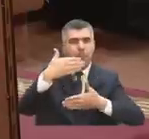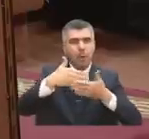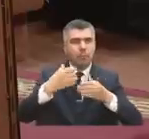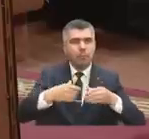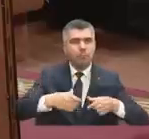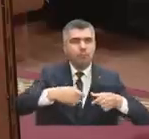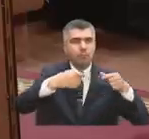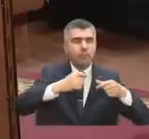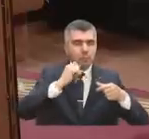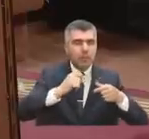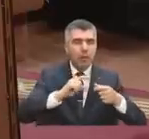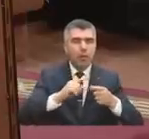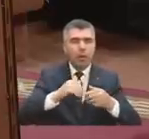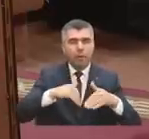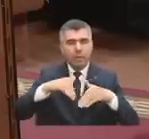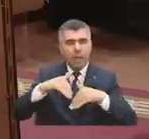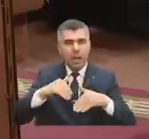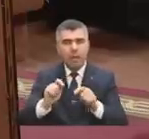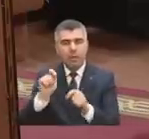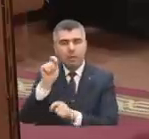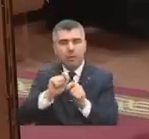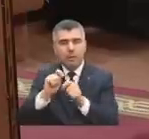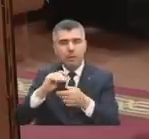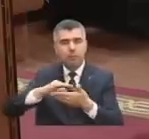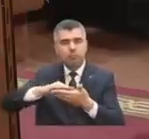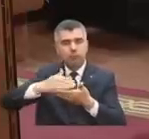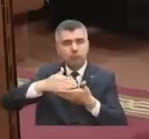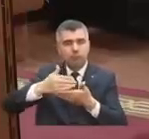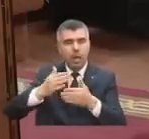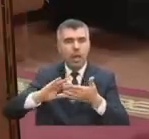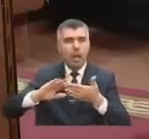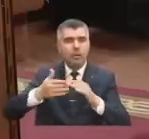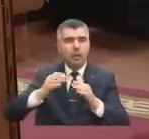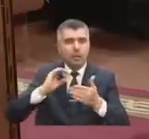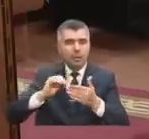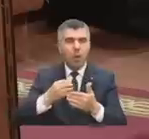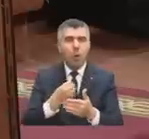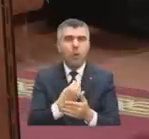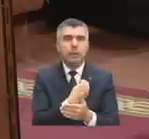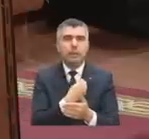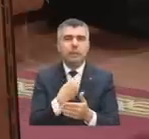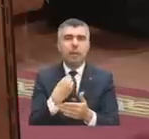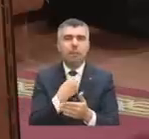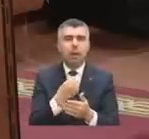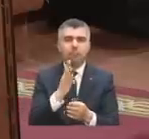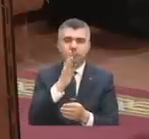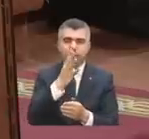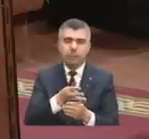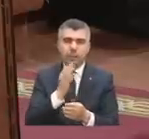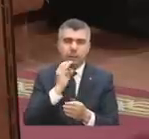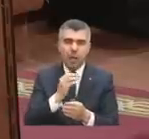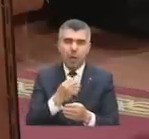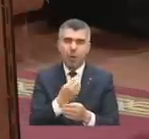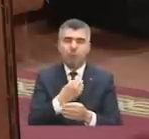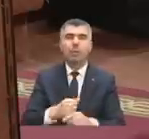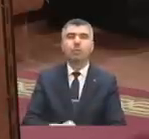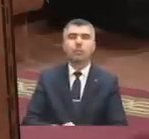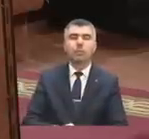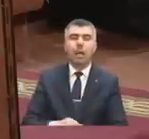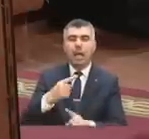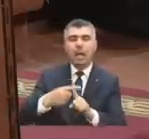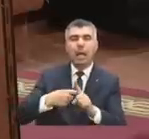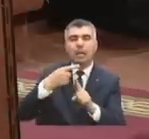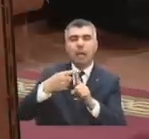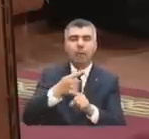المعدنيه والاشغال العموميه والاعلاميات وتذهب بالنسبه للاطباء في الطب العام والطب الشرعي اضافه الى